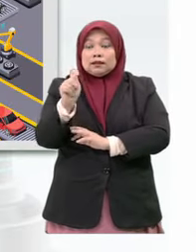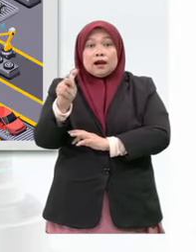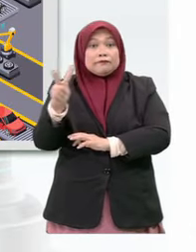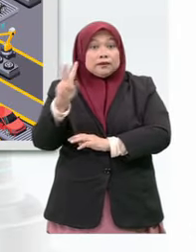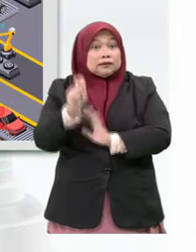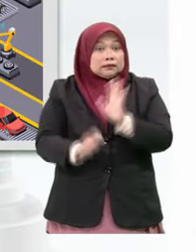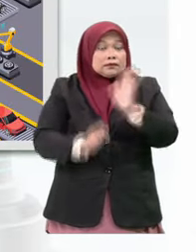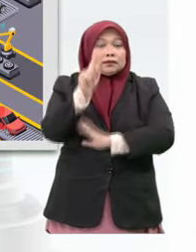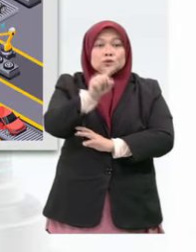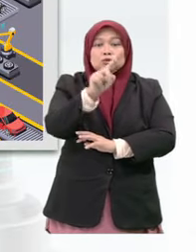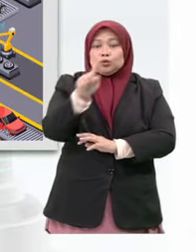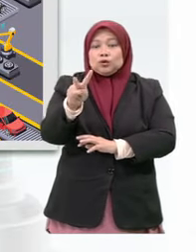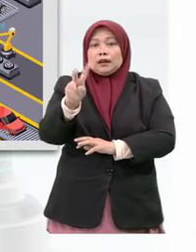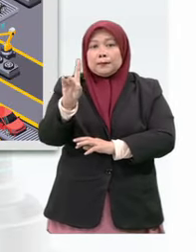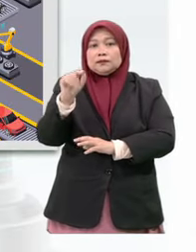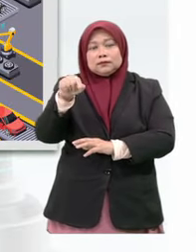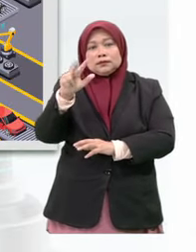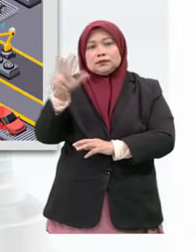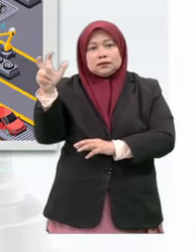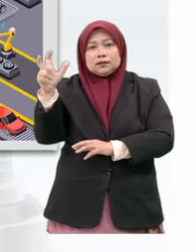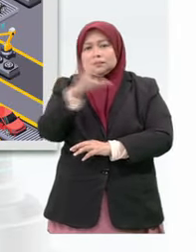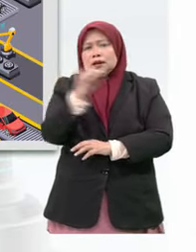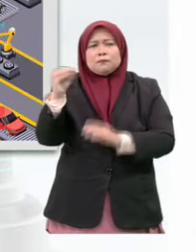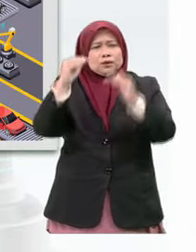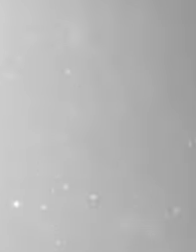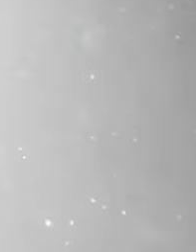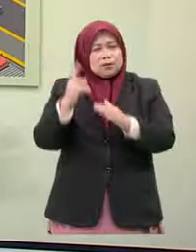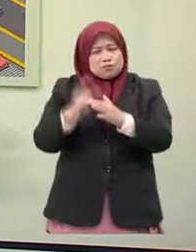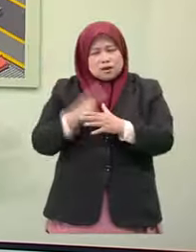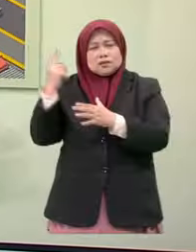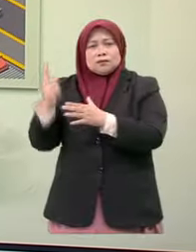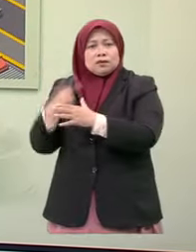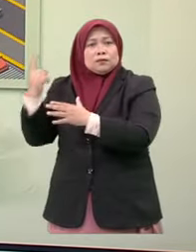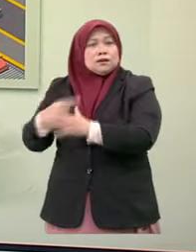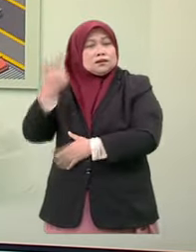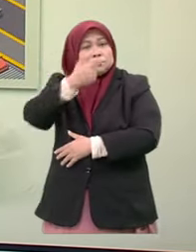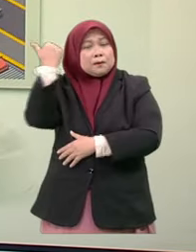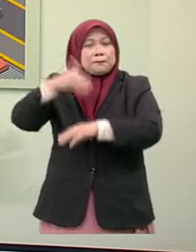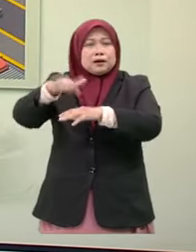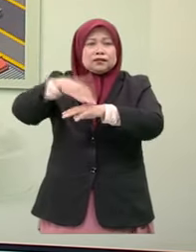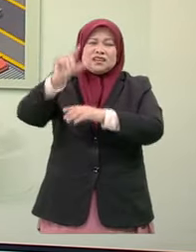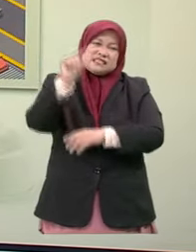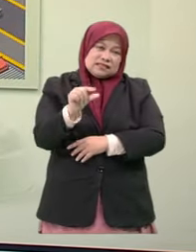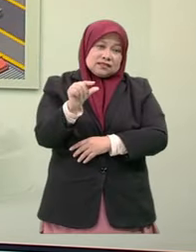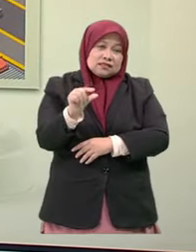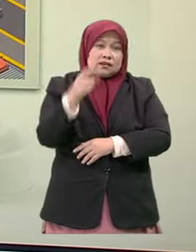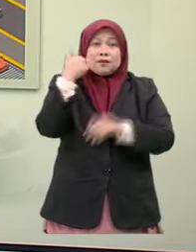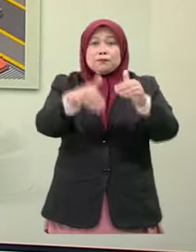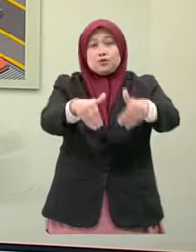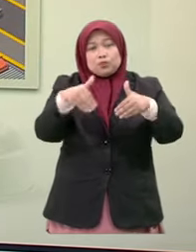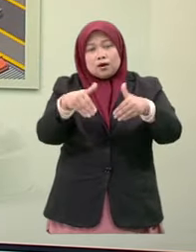sebanyak 128,300 dan penurunan Dari bulan ke bulan disebabkan penghantaran yang rendah oleh